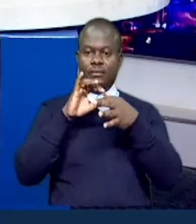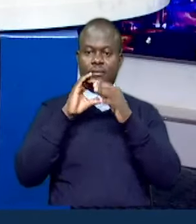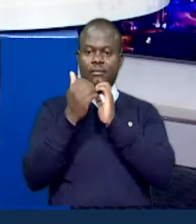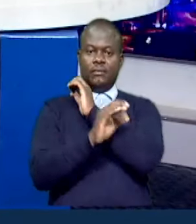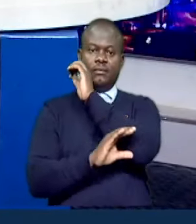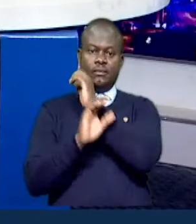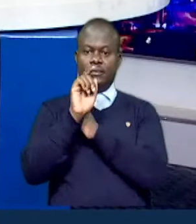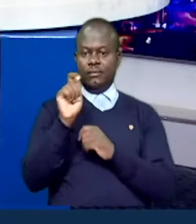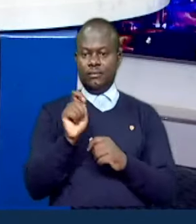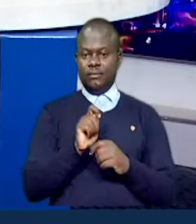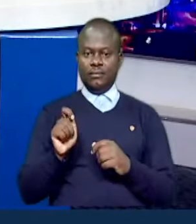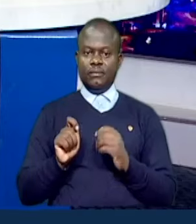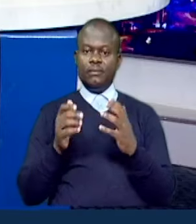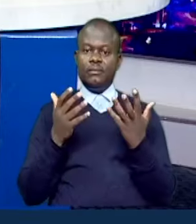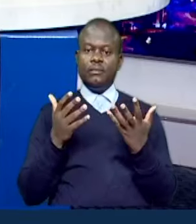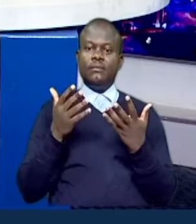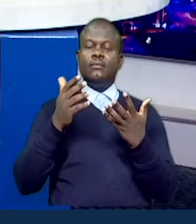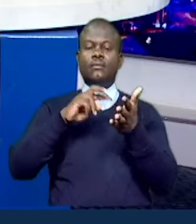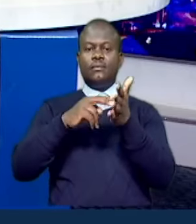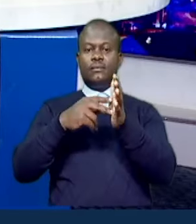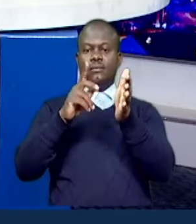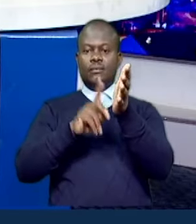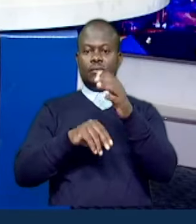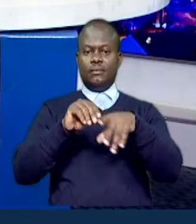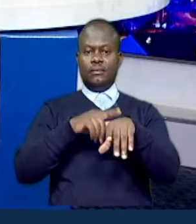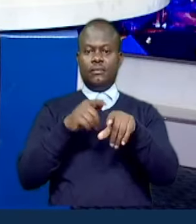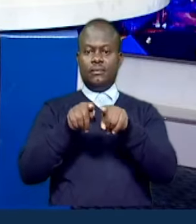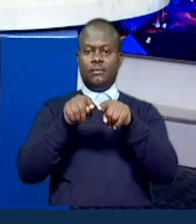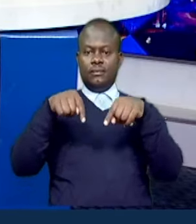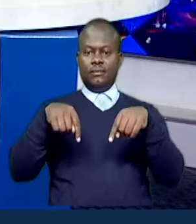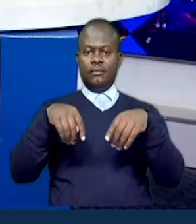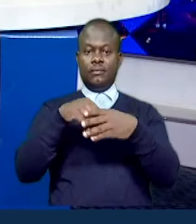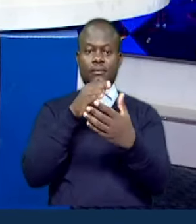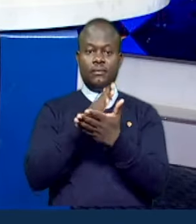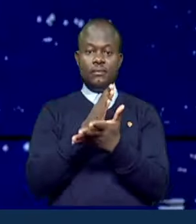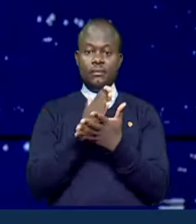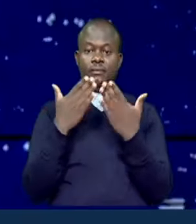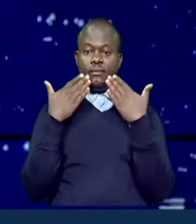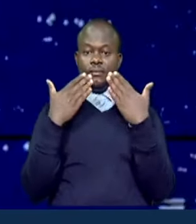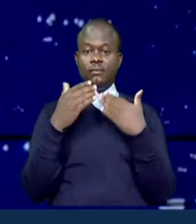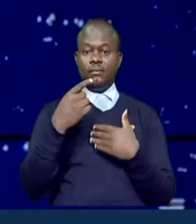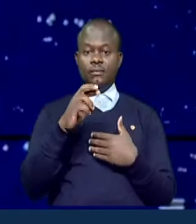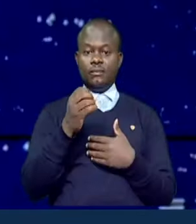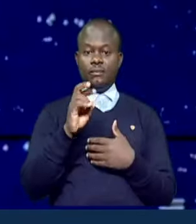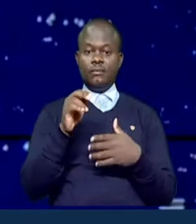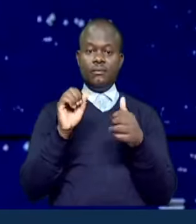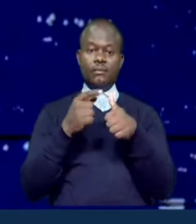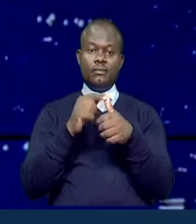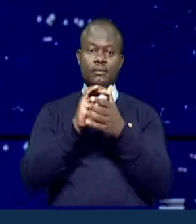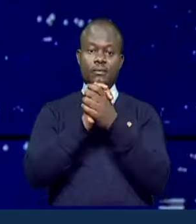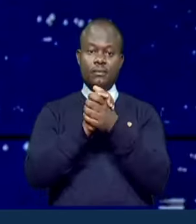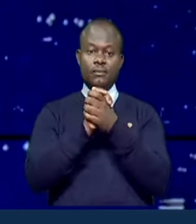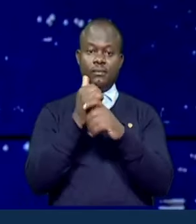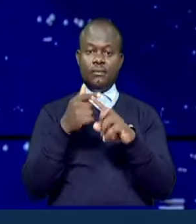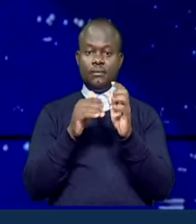n'Amahanga wa Tanzania. Rusobanuye iki mu gihe nk'iki? Mu by'ukuri urakoze Gloria, mbanze na gusoze nawe,